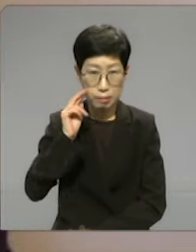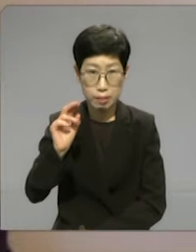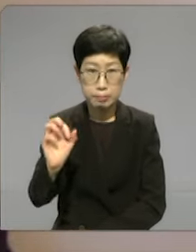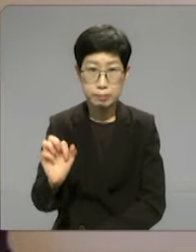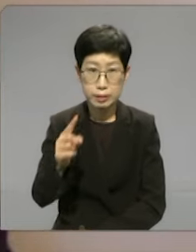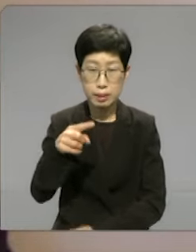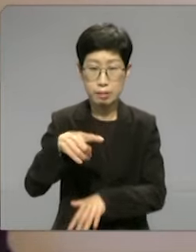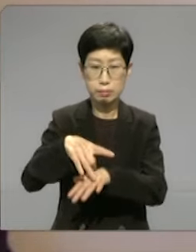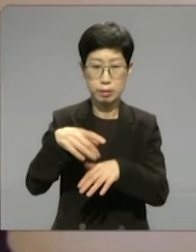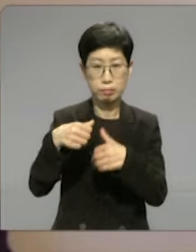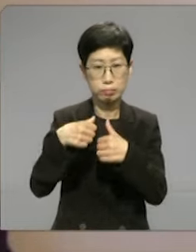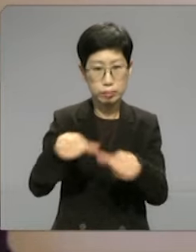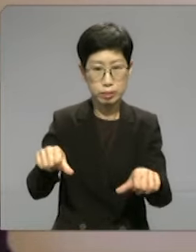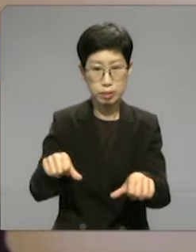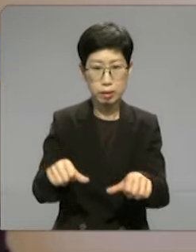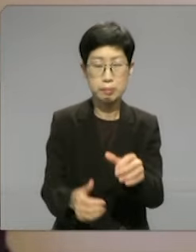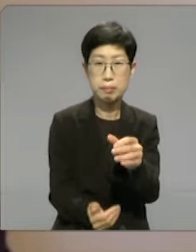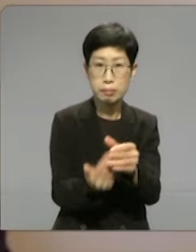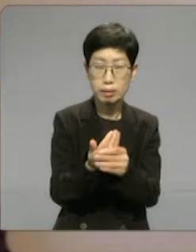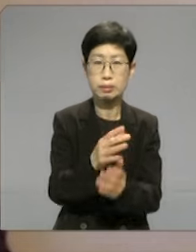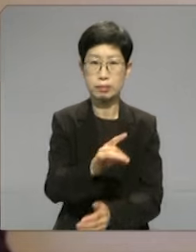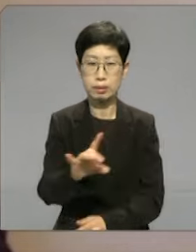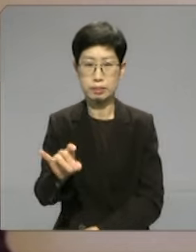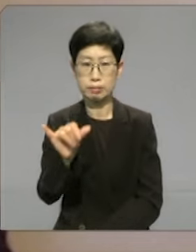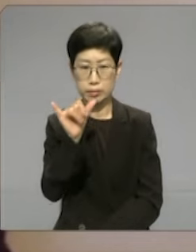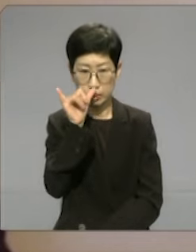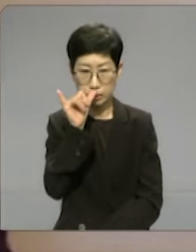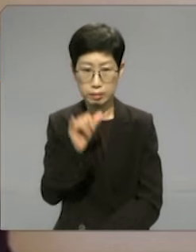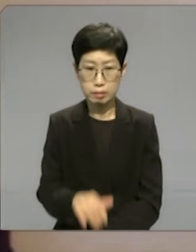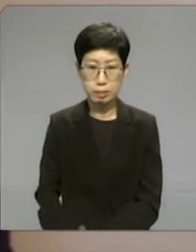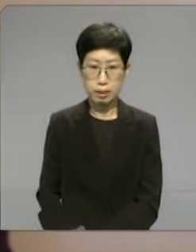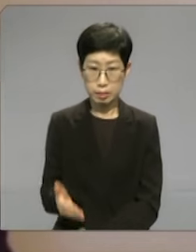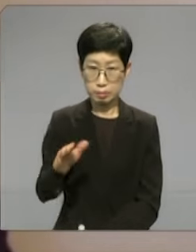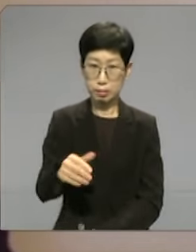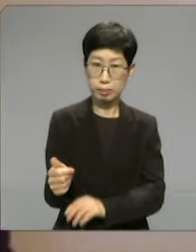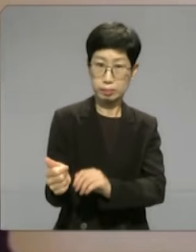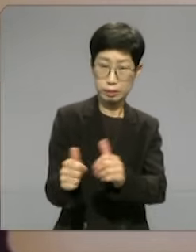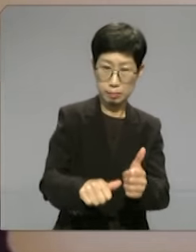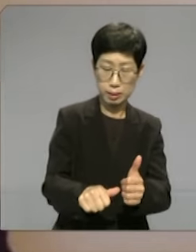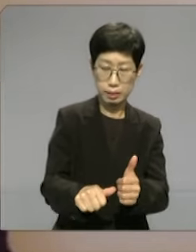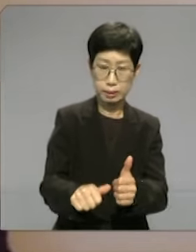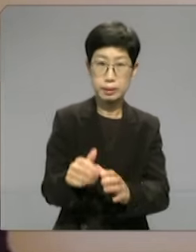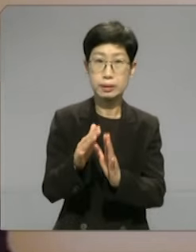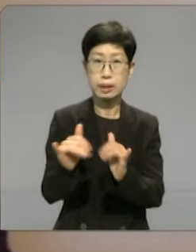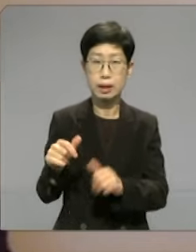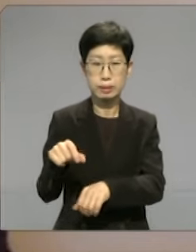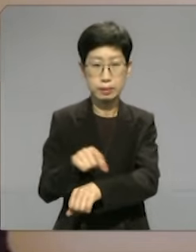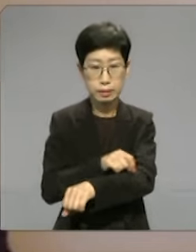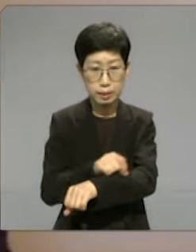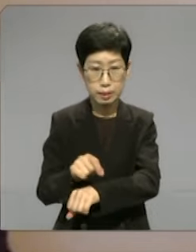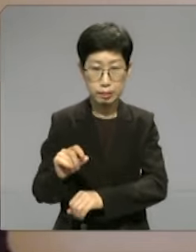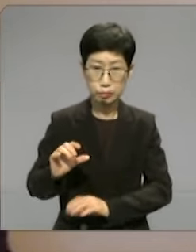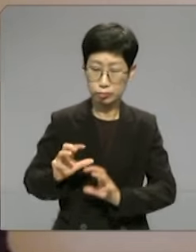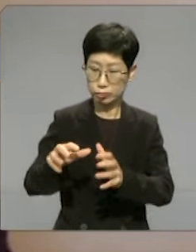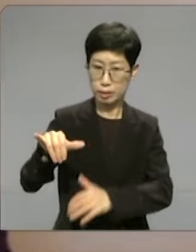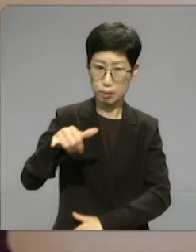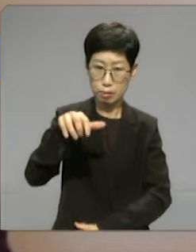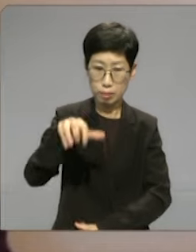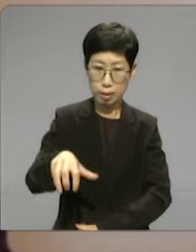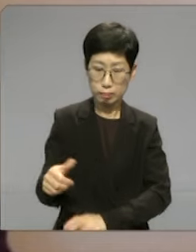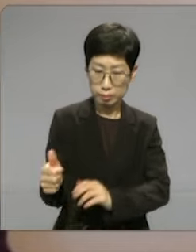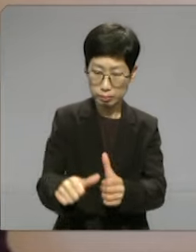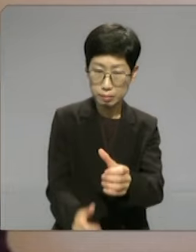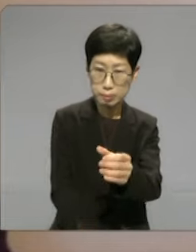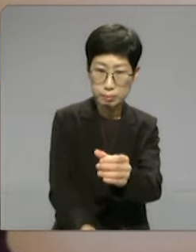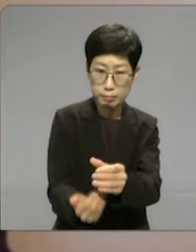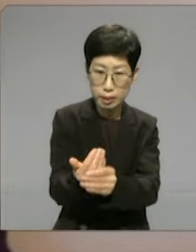cause minor injuries, you know, up to say a broken bone. But fatality is very very rare.